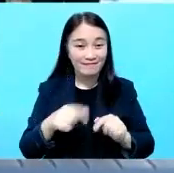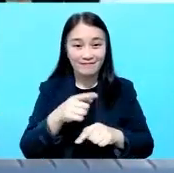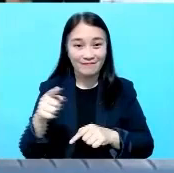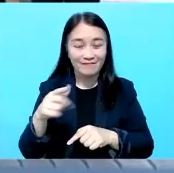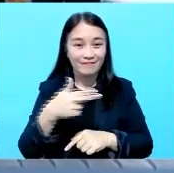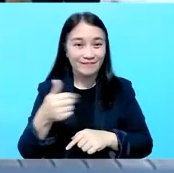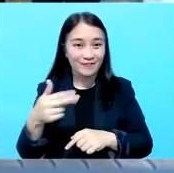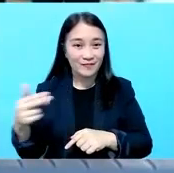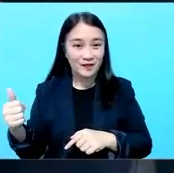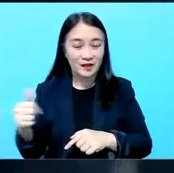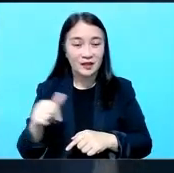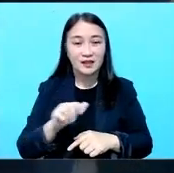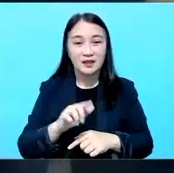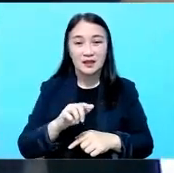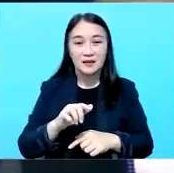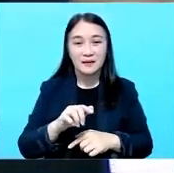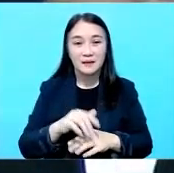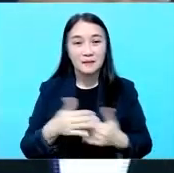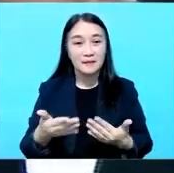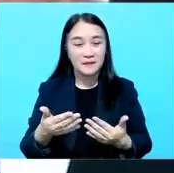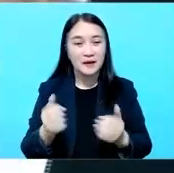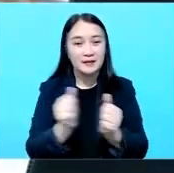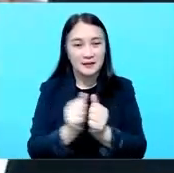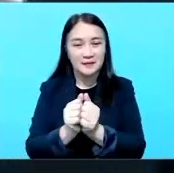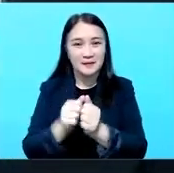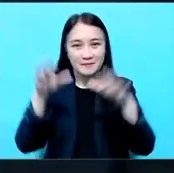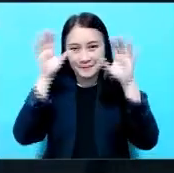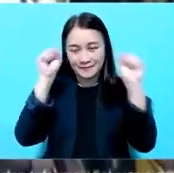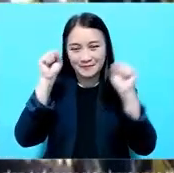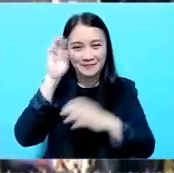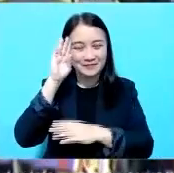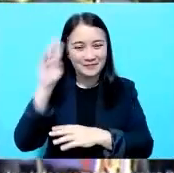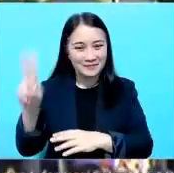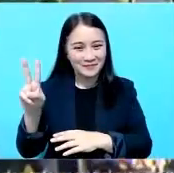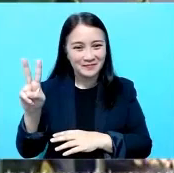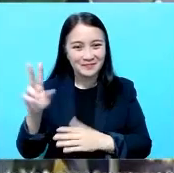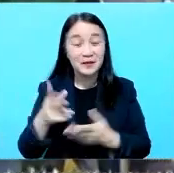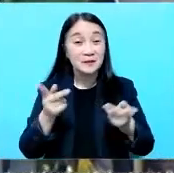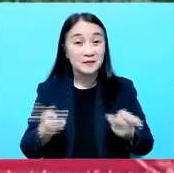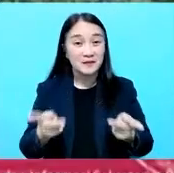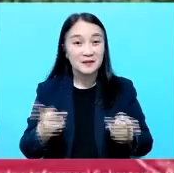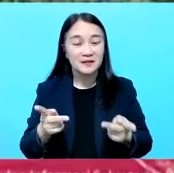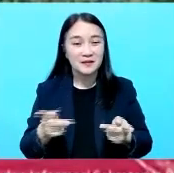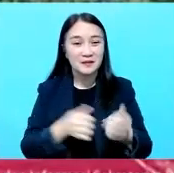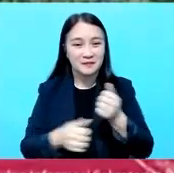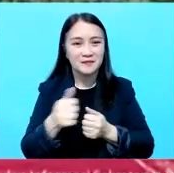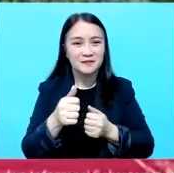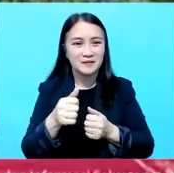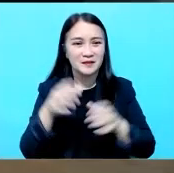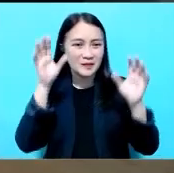Labuan Bajo, Indonesia, kabilang si Pangulong Bongbong Marcos. Present din ang Prime Minister ng Timor-Leste bilang